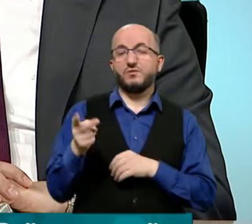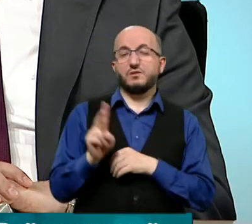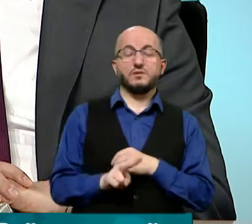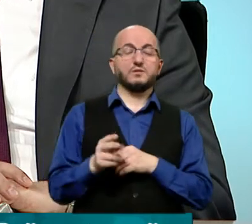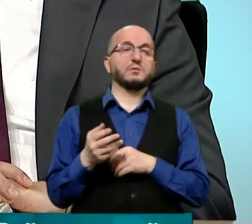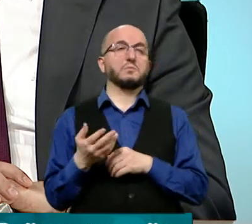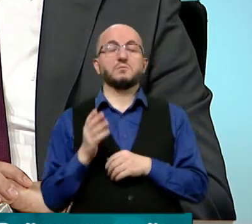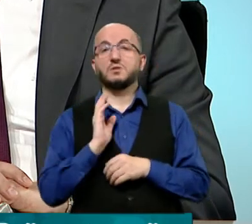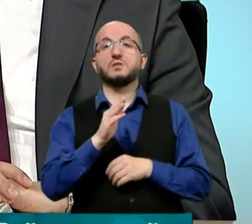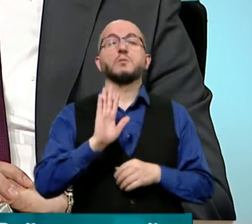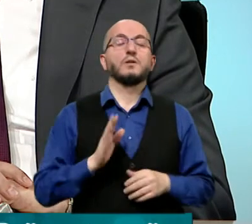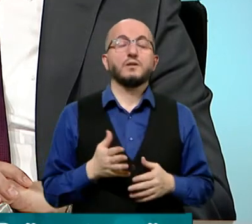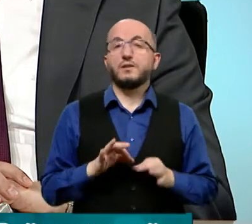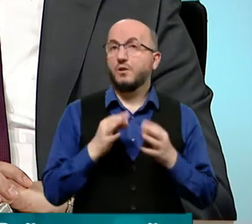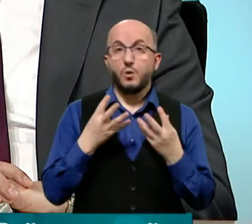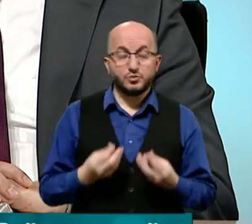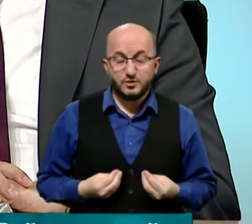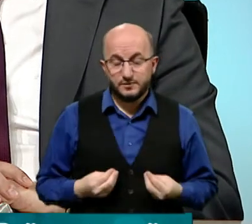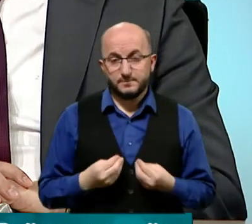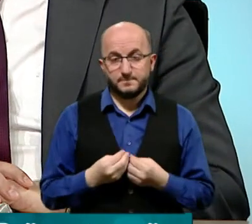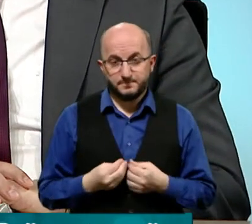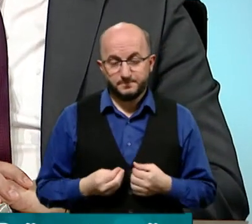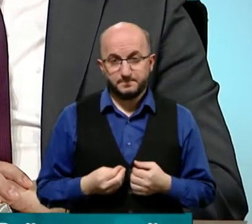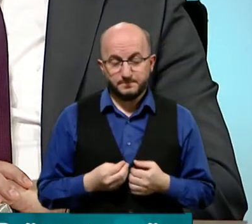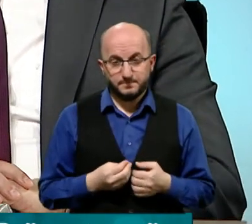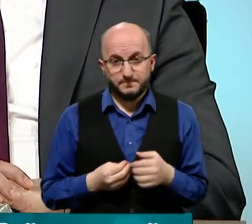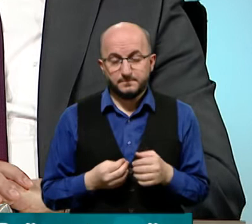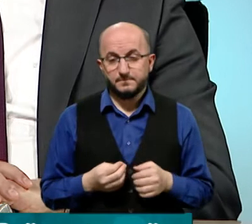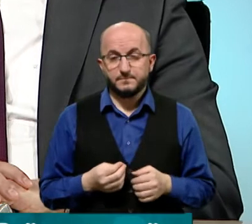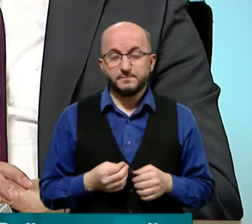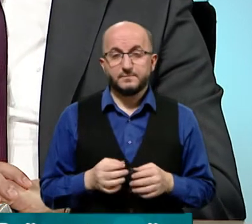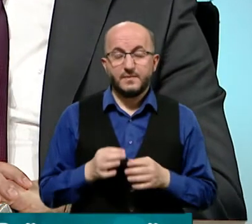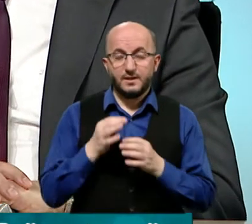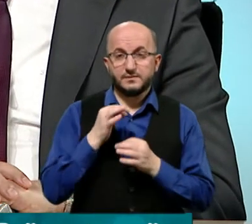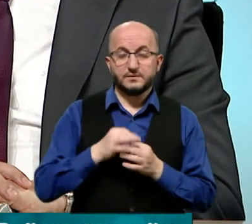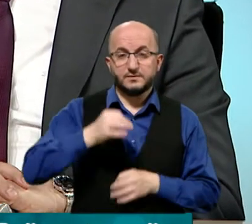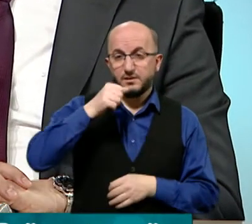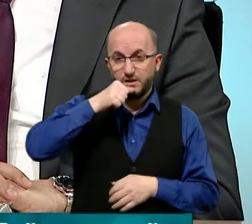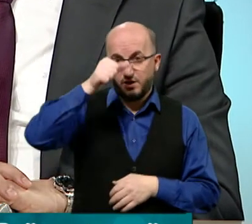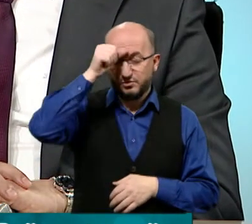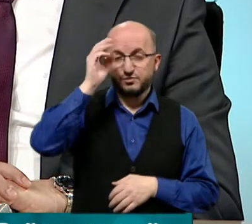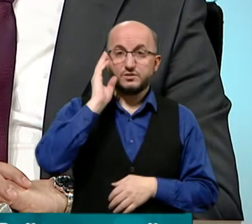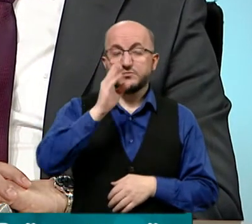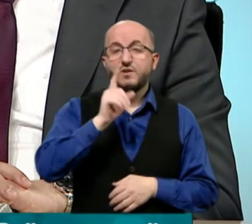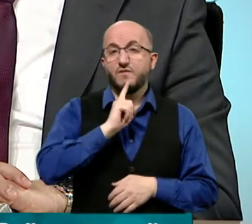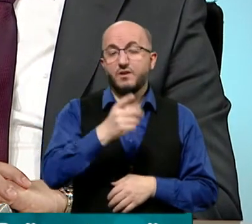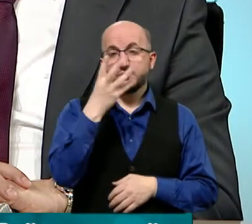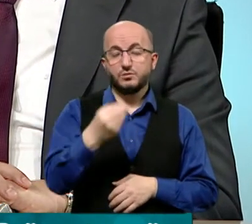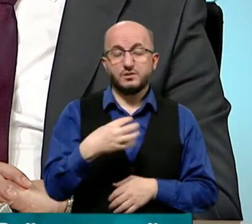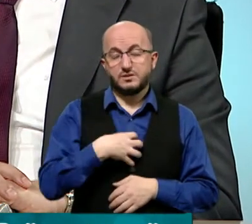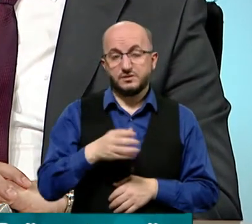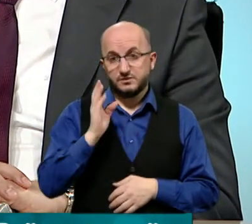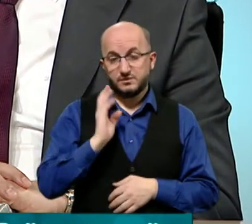ettik. Gidemedik. Ne olacak hocam o zaman? Tabii insana hac farz olduktan sonra ya bizzat kendisi